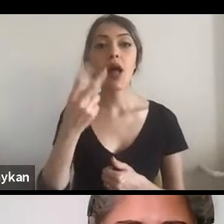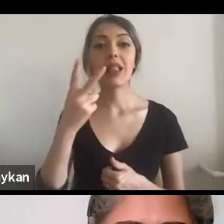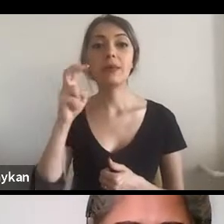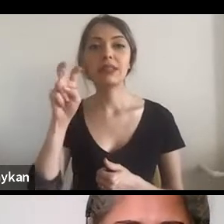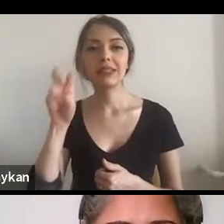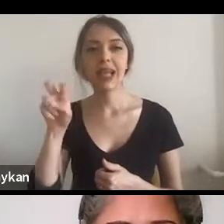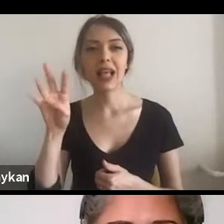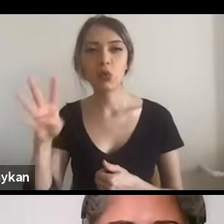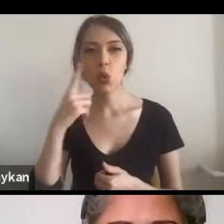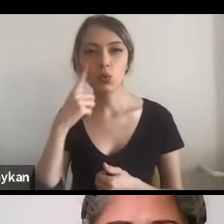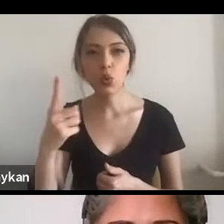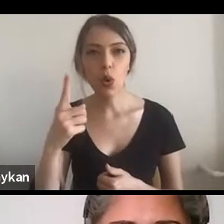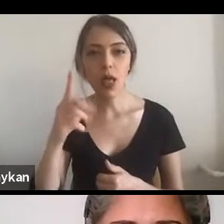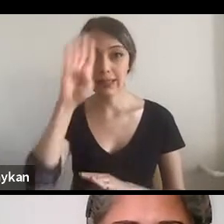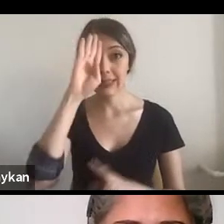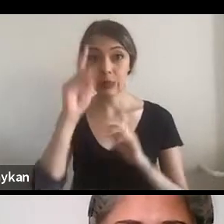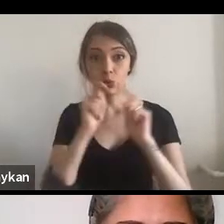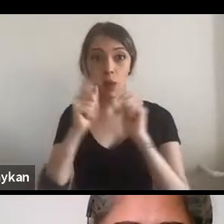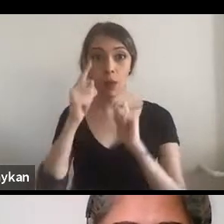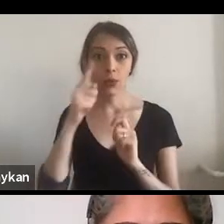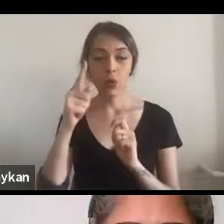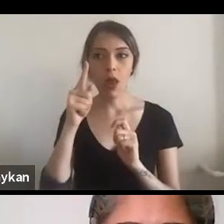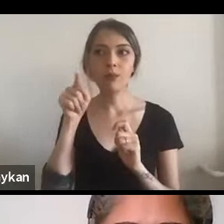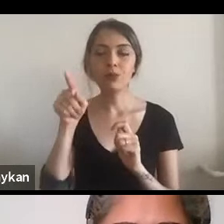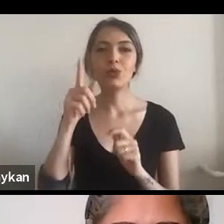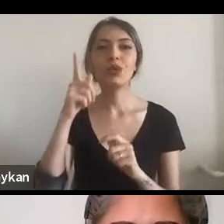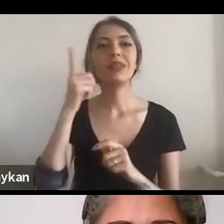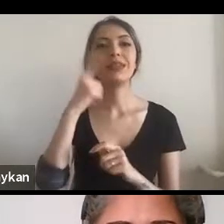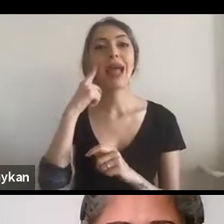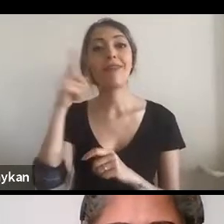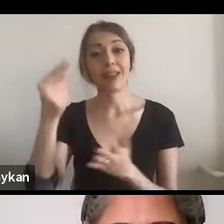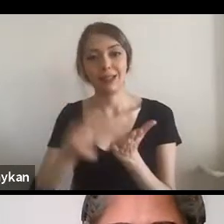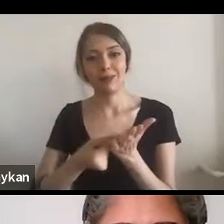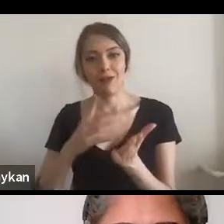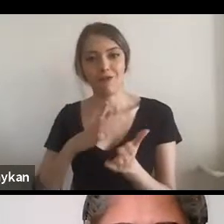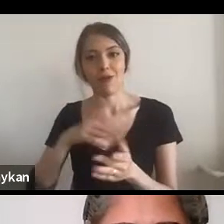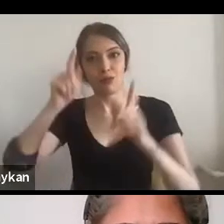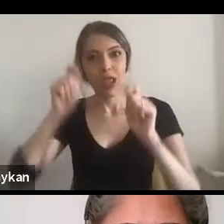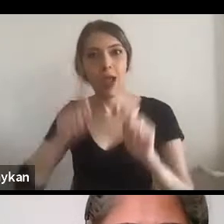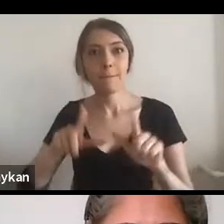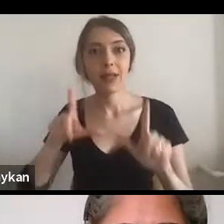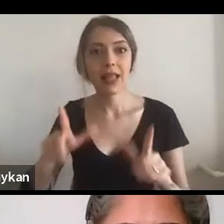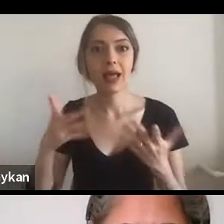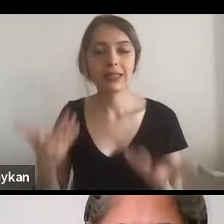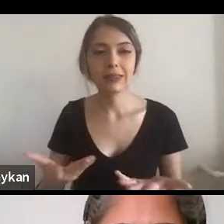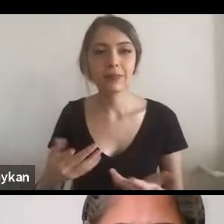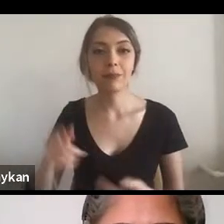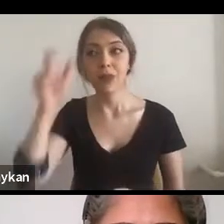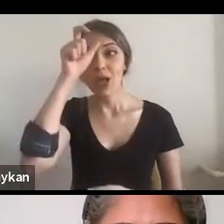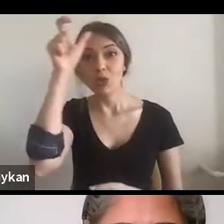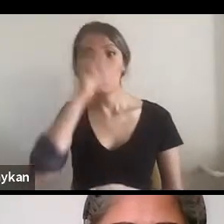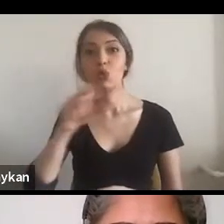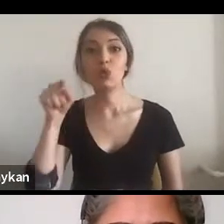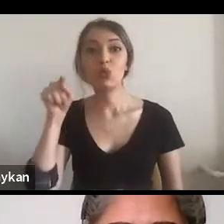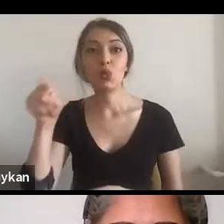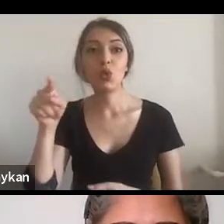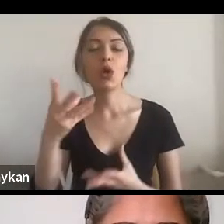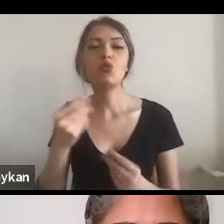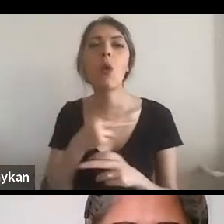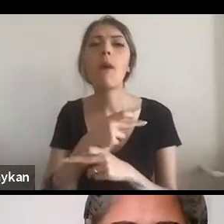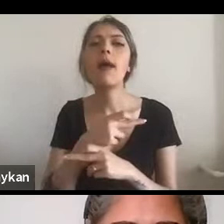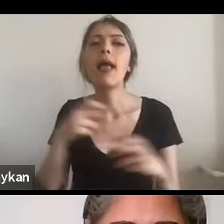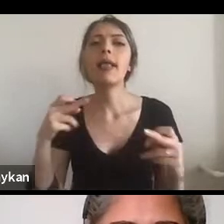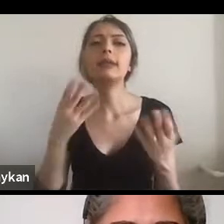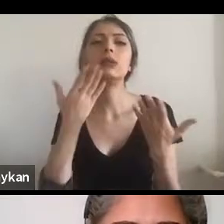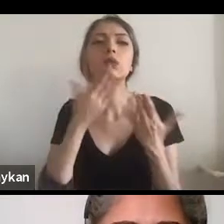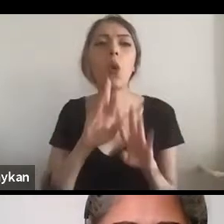bulunan argümanlar. Zaten yasal düzenleme bakımından Türkiye'de ciddi bir eksikliğin olmadığını, asıl meselenin uygulamadaki aksaklıklar